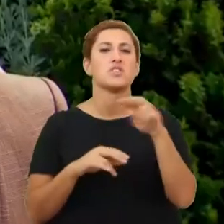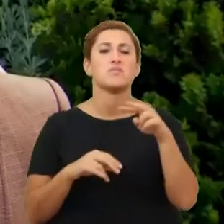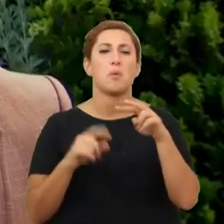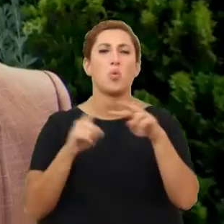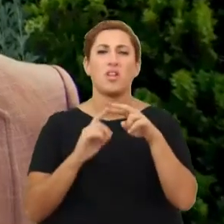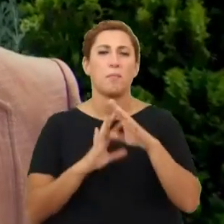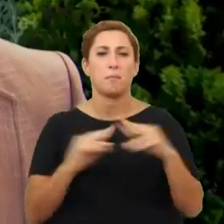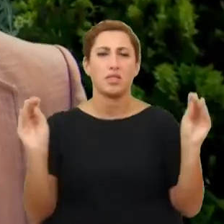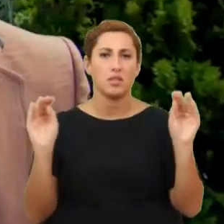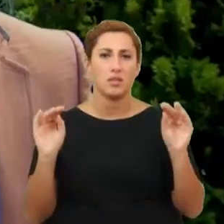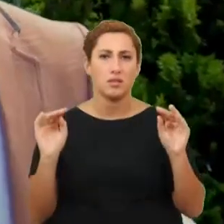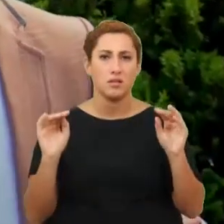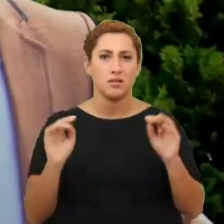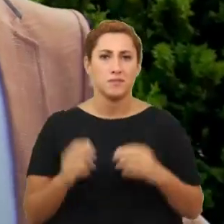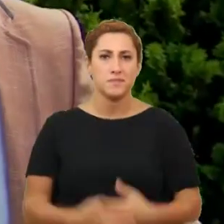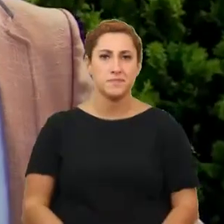biz bu...